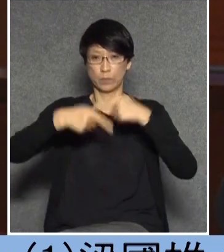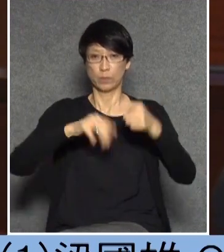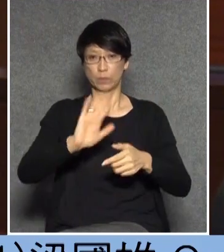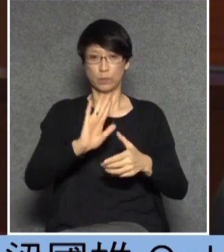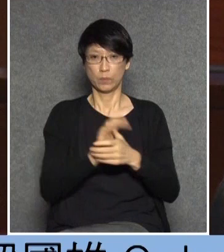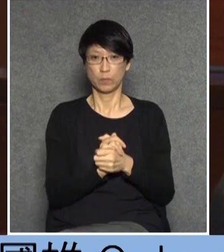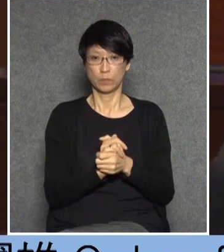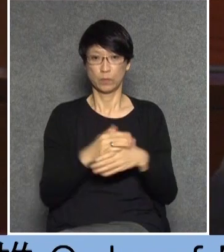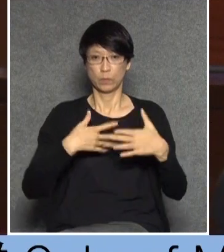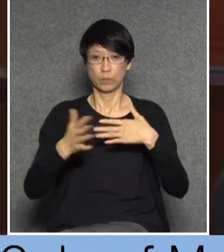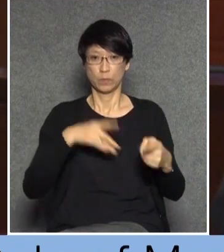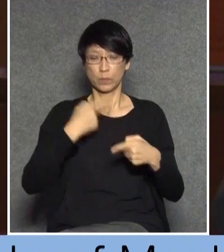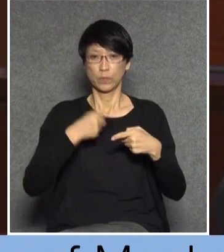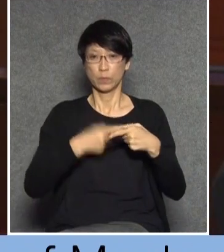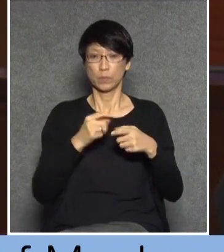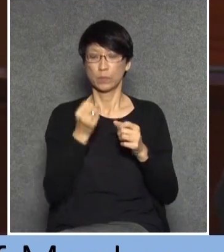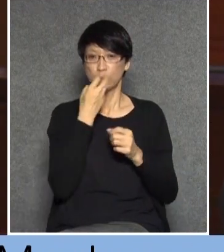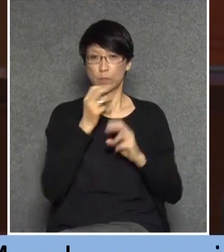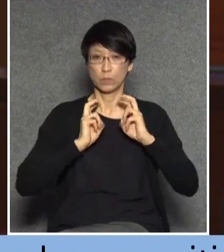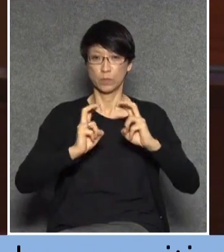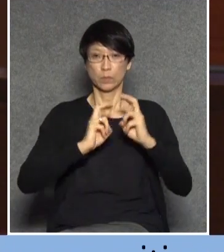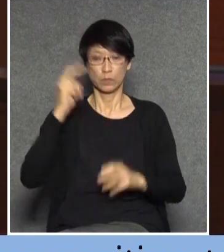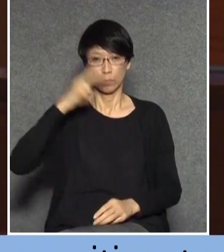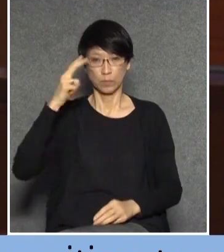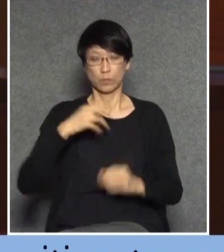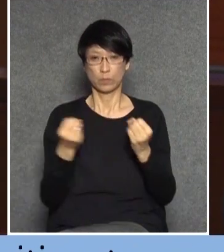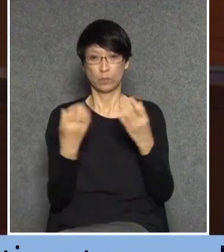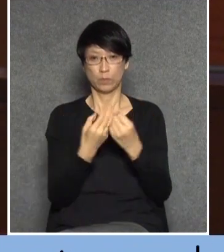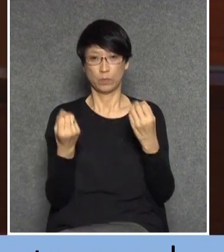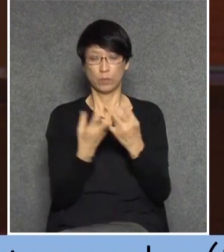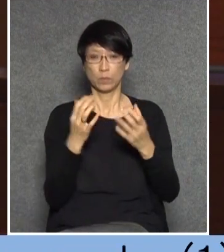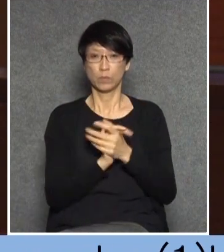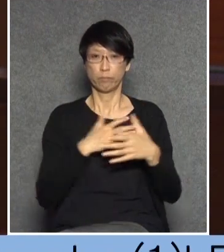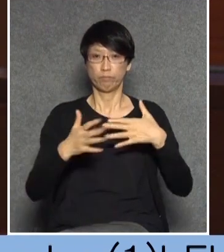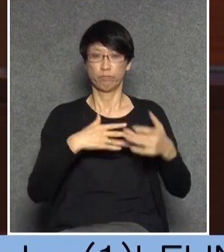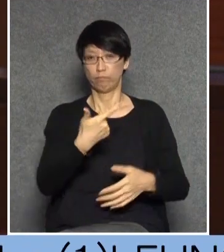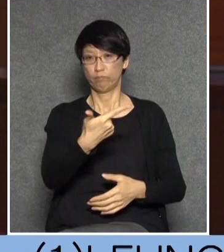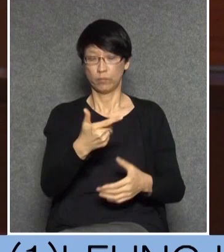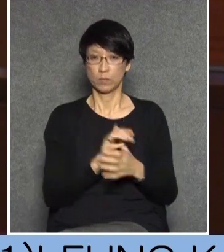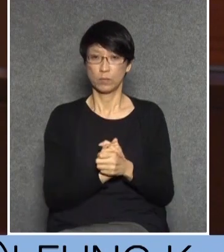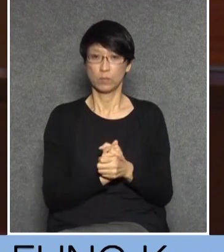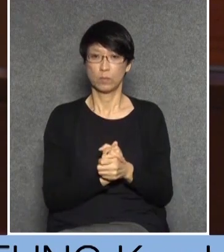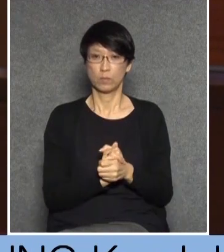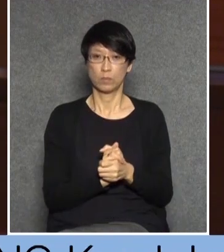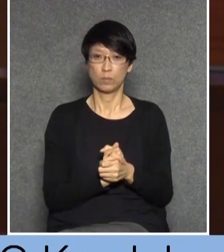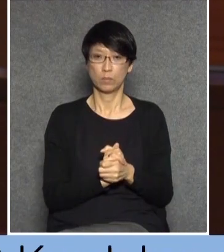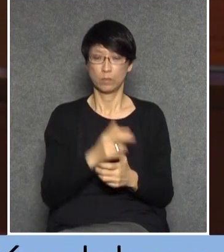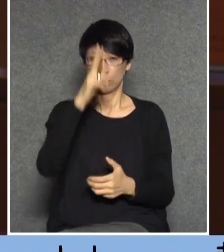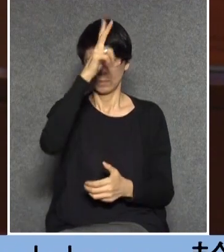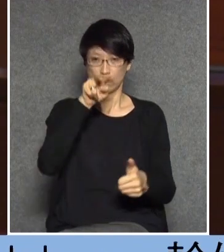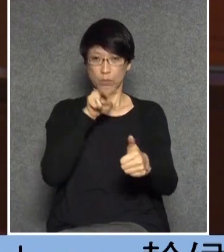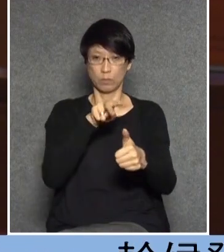一啲事實，港鐵頻頻故障嘅事實，然後你政府係監督不